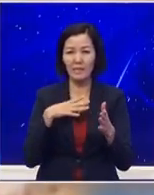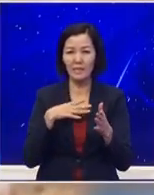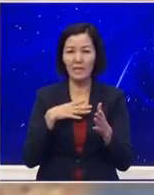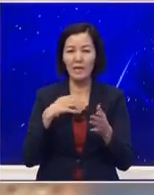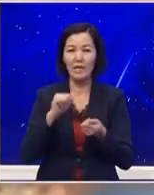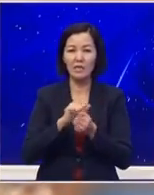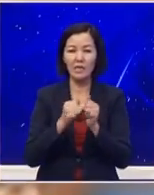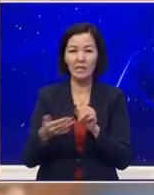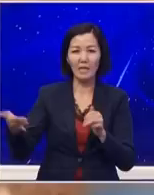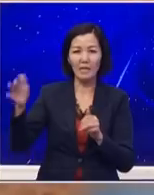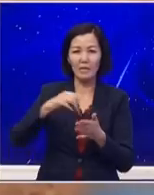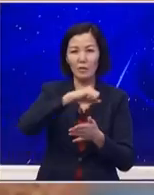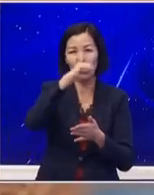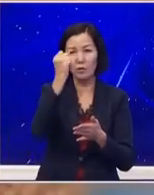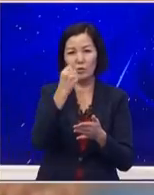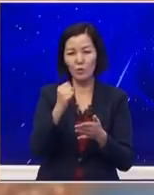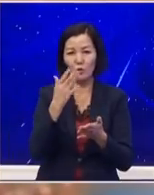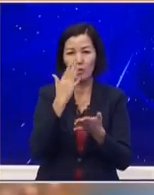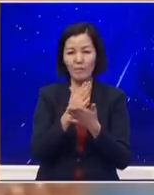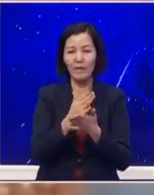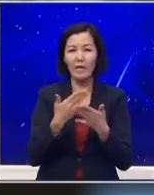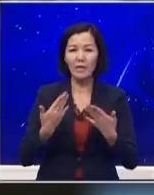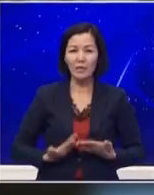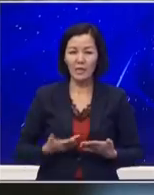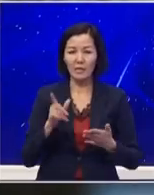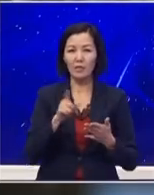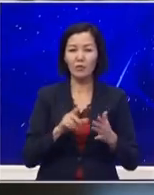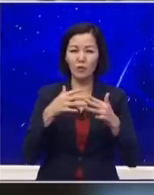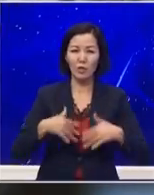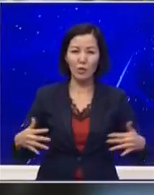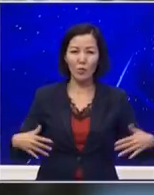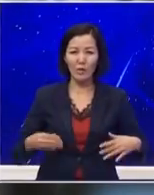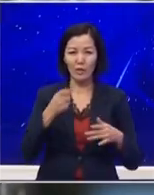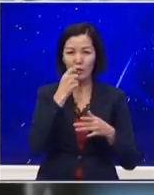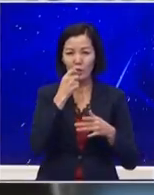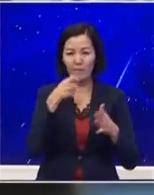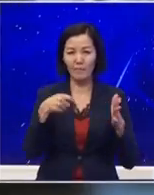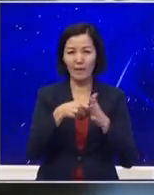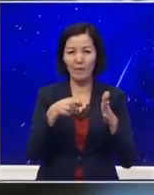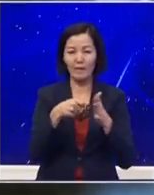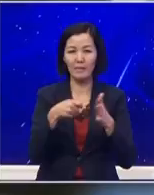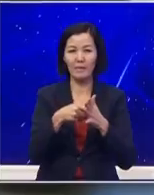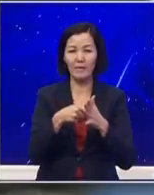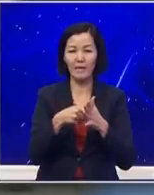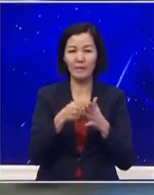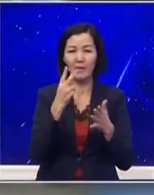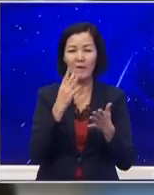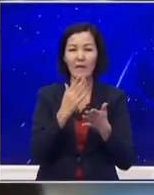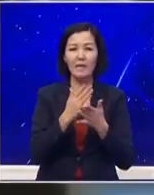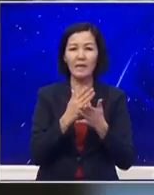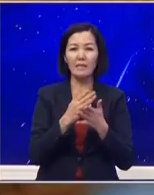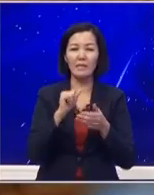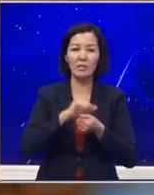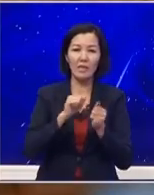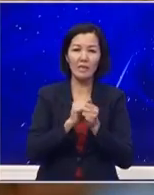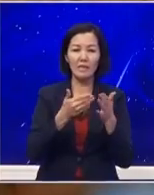доң суреттері дәлел. Сол заманда жергілікті тұрғындар дәл осы жануарды аулап күн көргендей зерттеушілер. Олардың суреті салынған жартастар бұған дейін